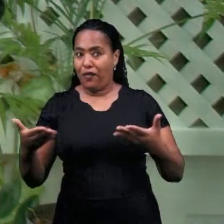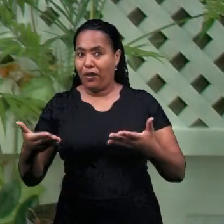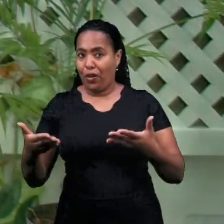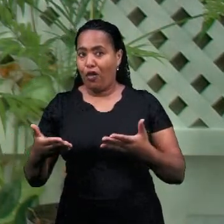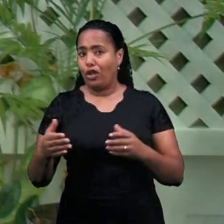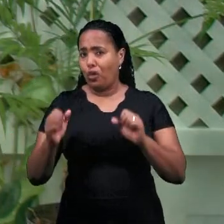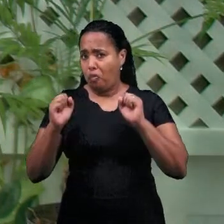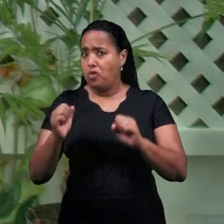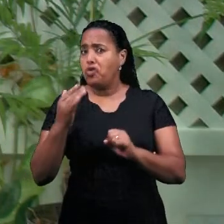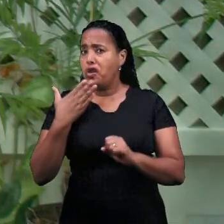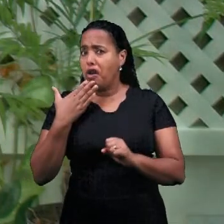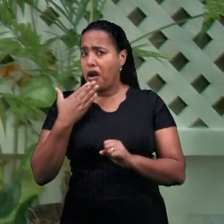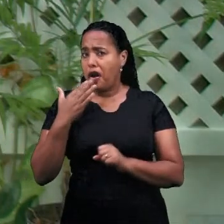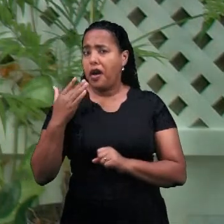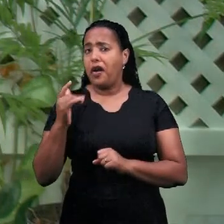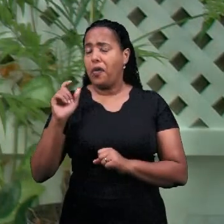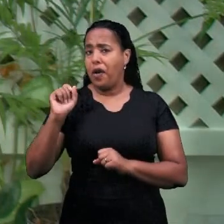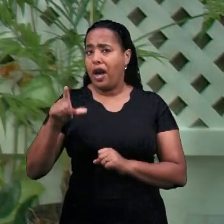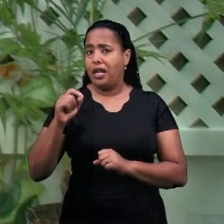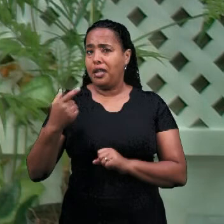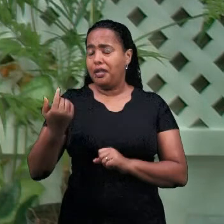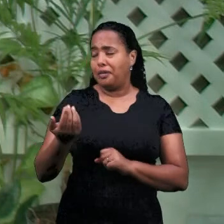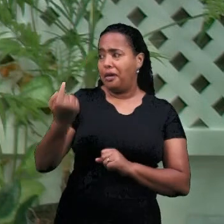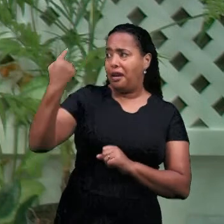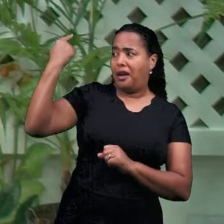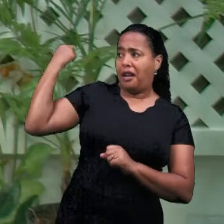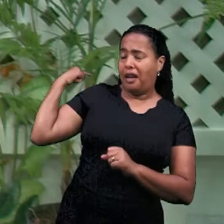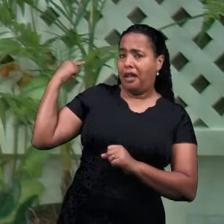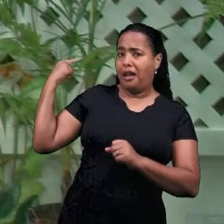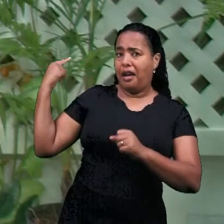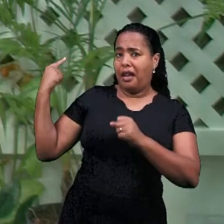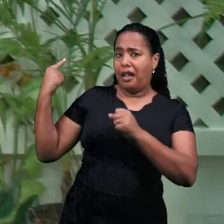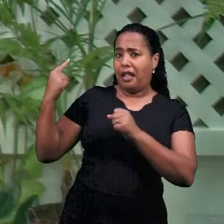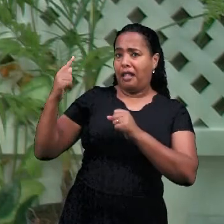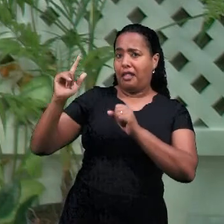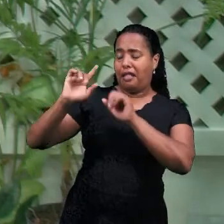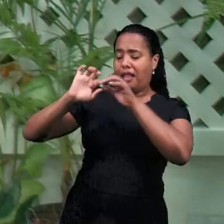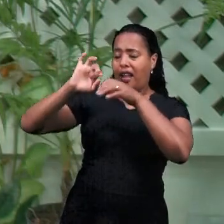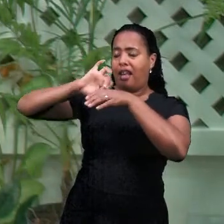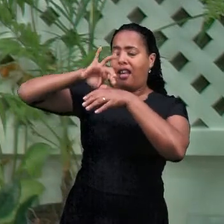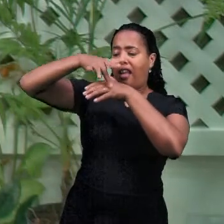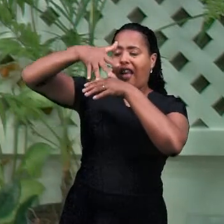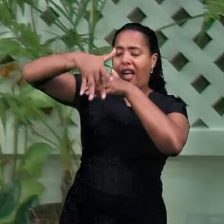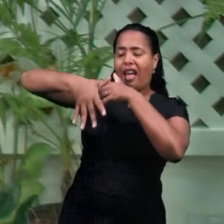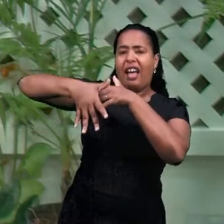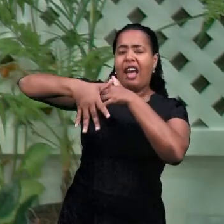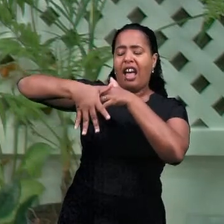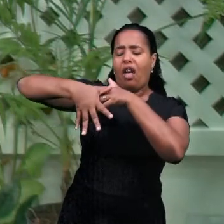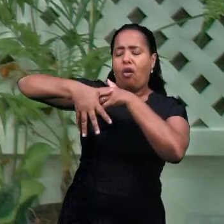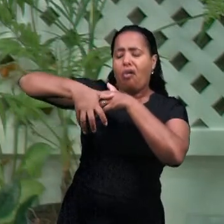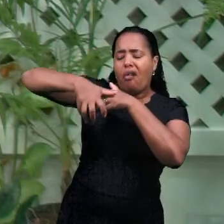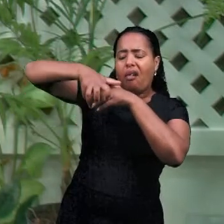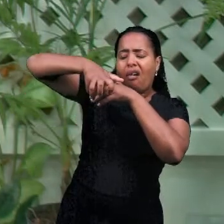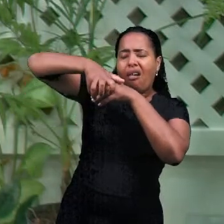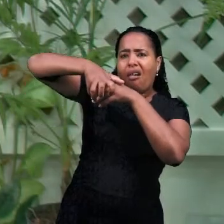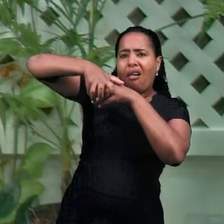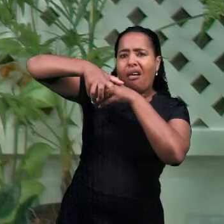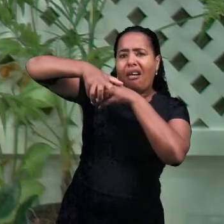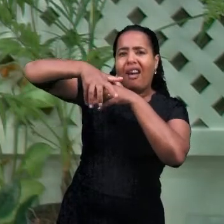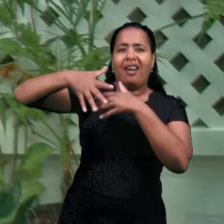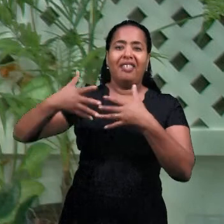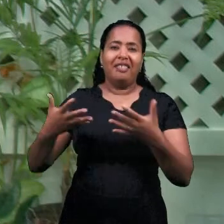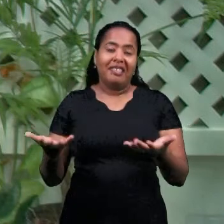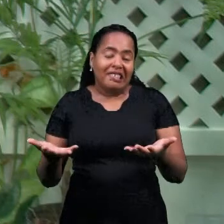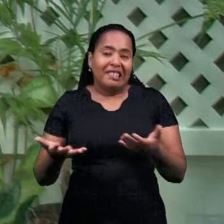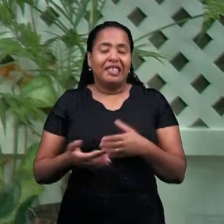avec ta veste. Ah, la fleur, elle n'est pas bien. Ah, derrière, la fleur, elle est